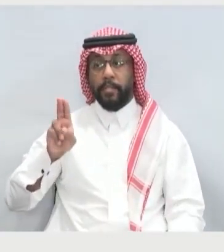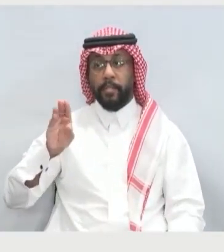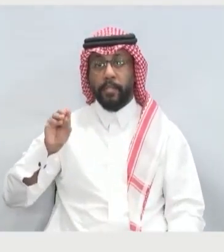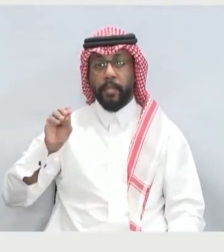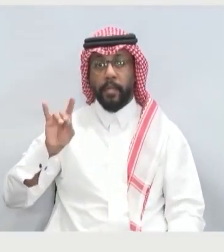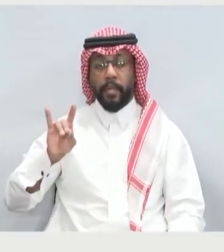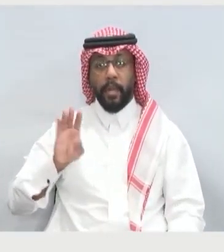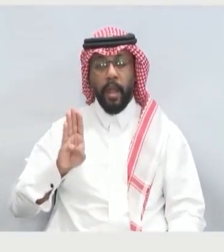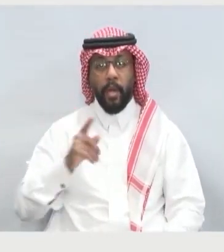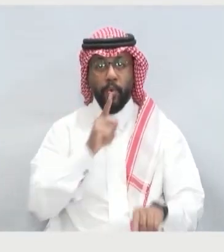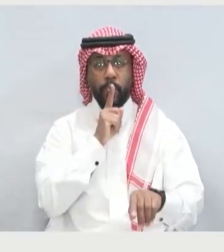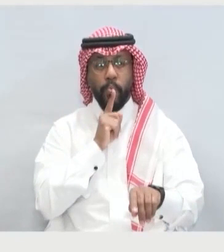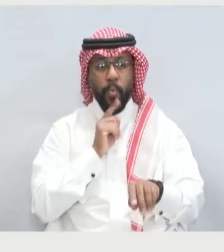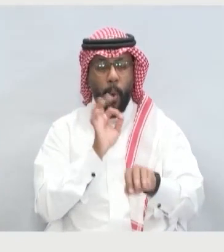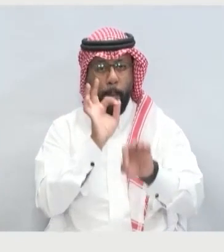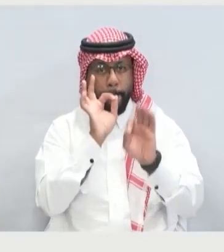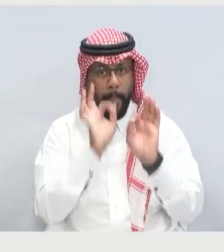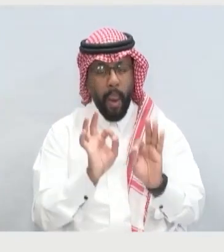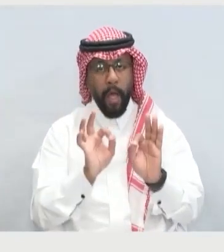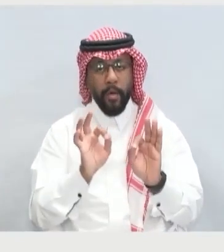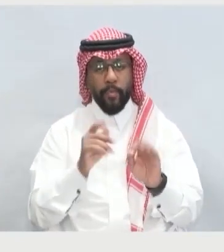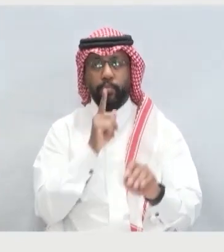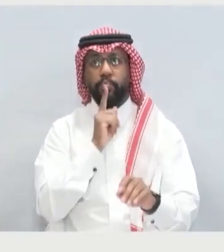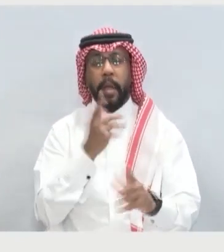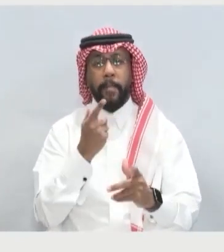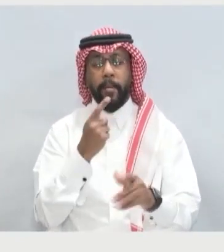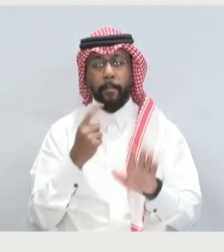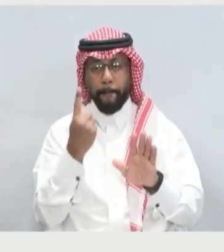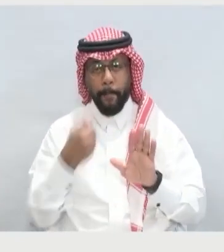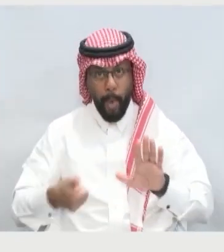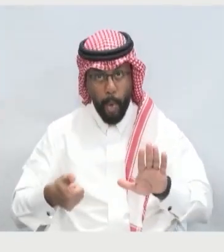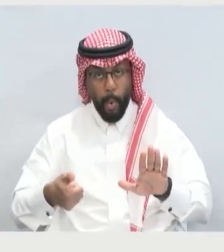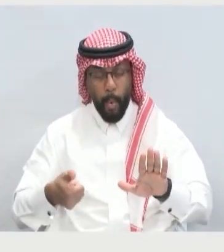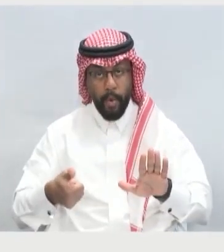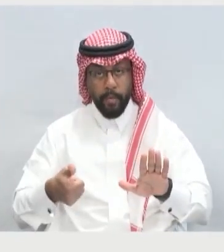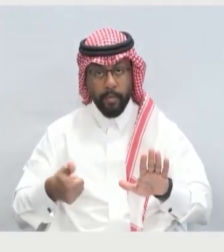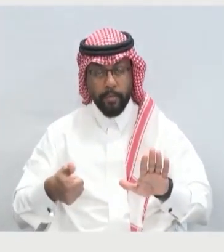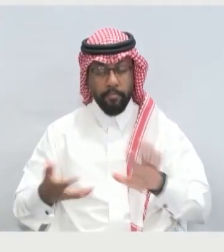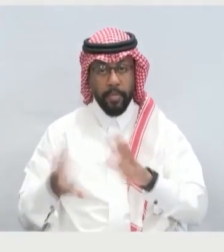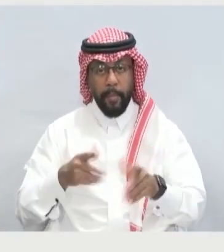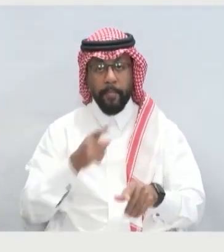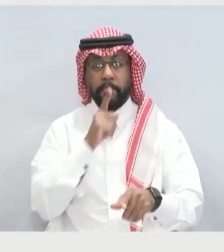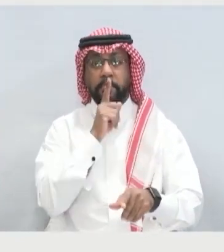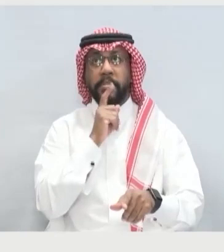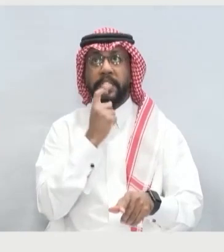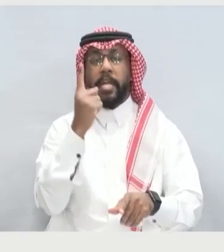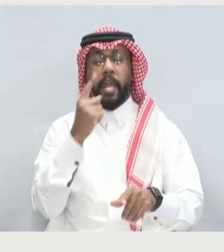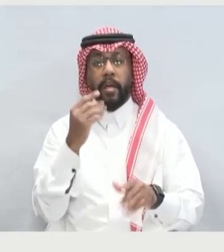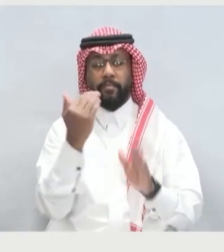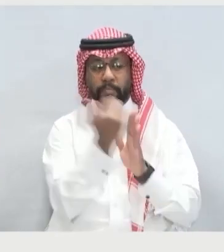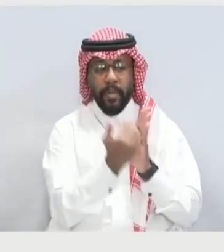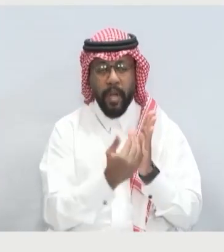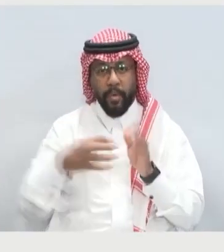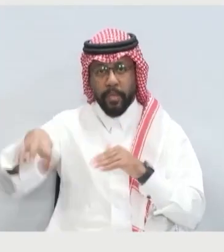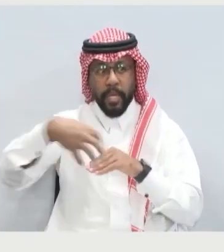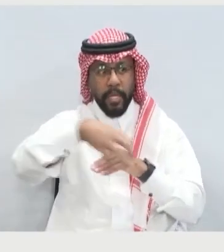الثابته على مدى فتره زمنيه معينه اذا كلفنا هذا المبلغ مليون مثلا سيقسم على عدد السنوات وبالتالي كل سنه ستقل قيمه